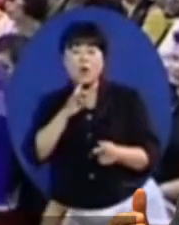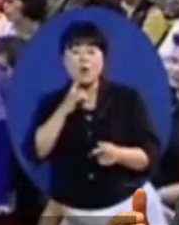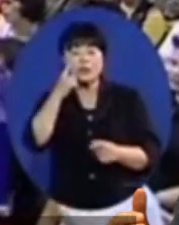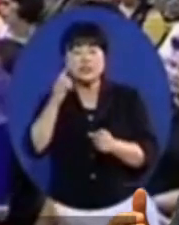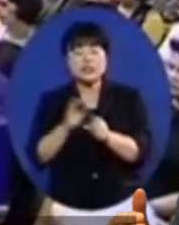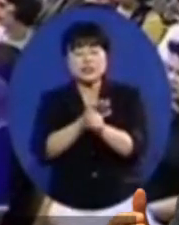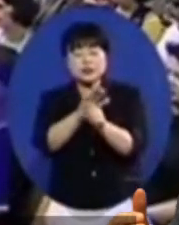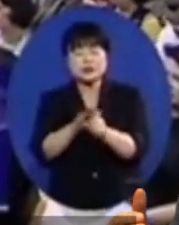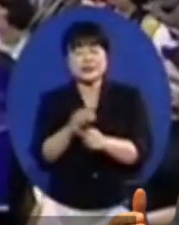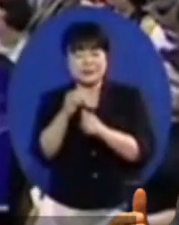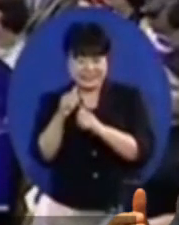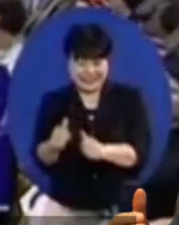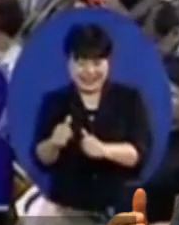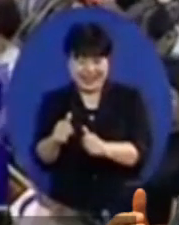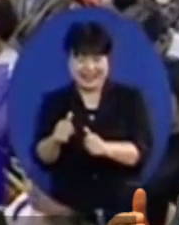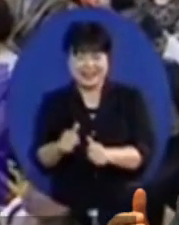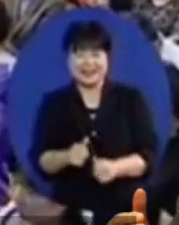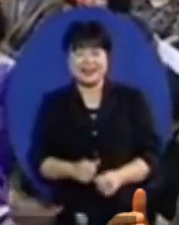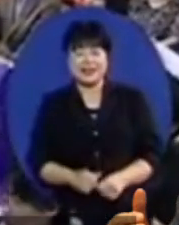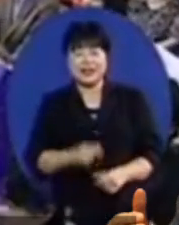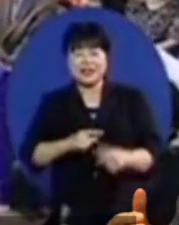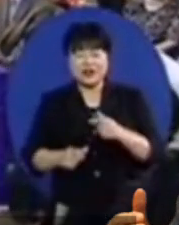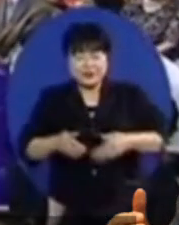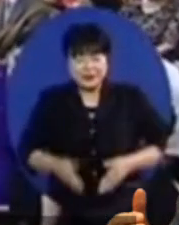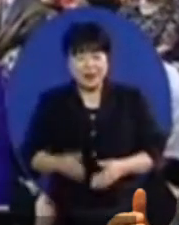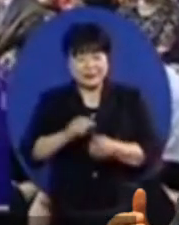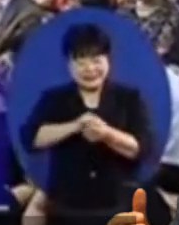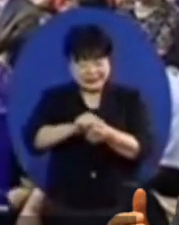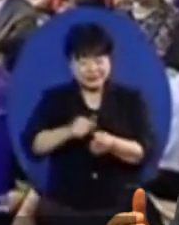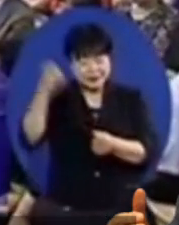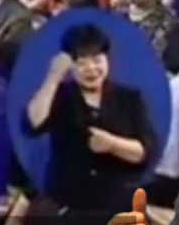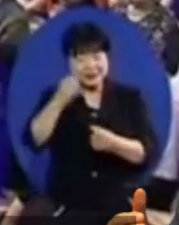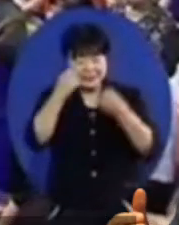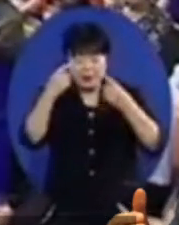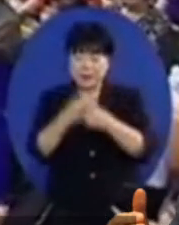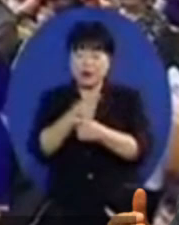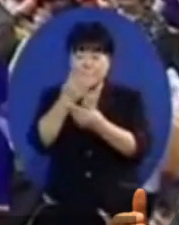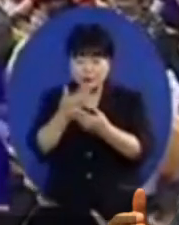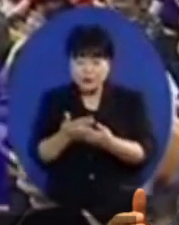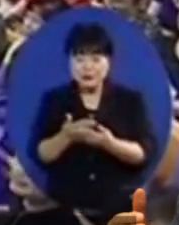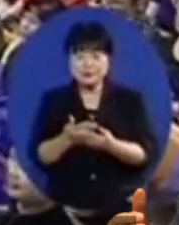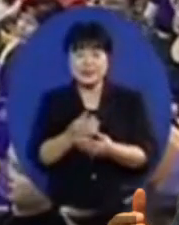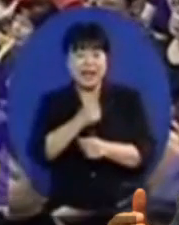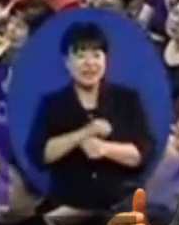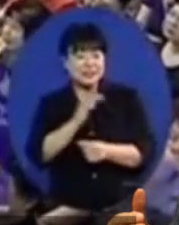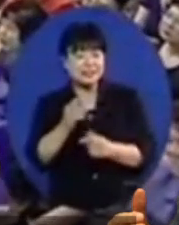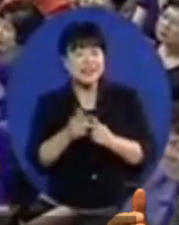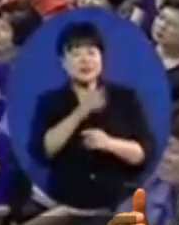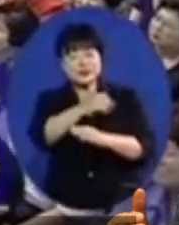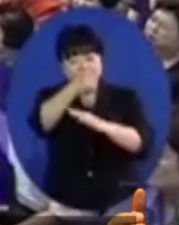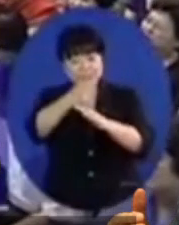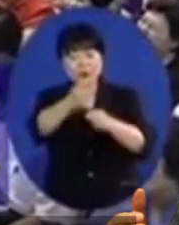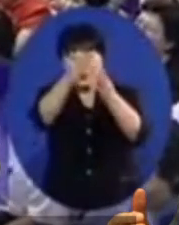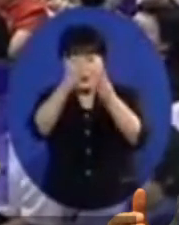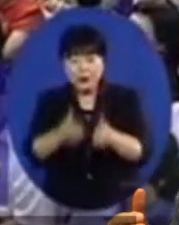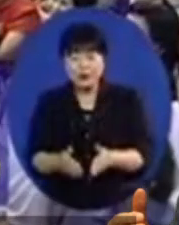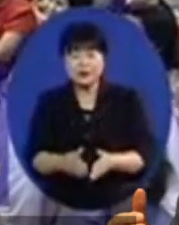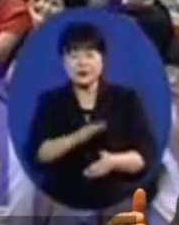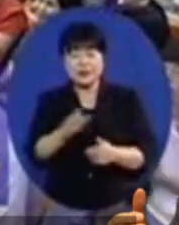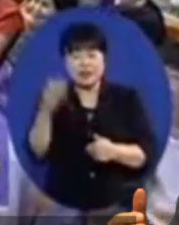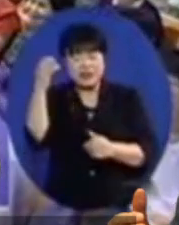그의 긍휼하심을 따라 중생의 씻음과 성령의 새롭게 하심을 하셨나니 우리 구주 예수 그리스도로 말미암아